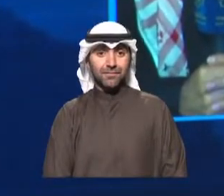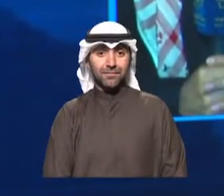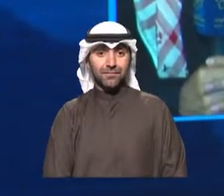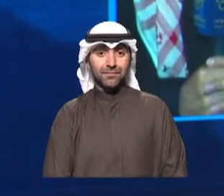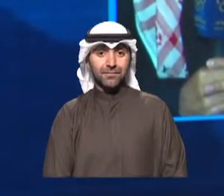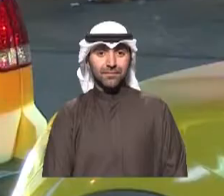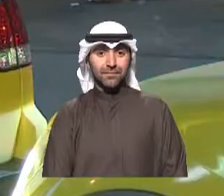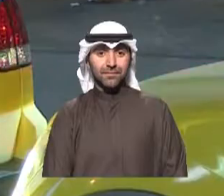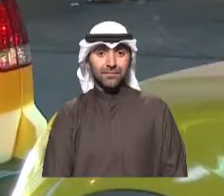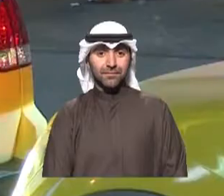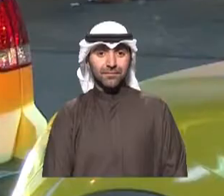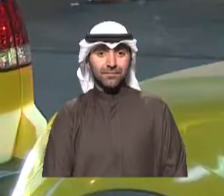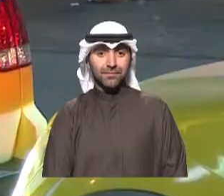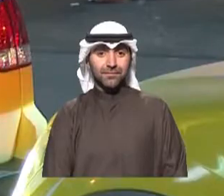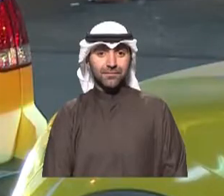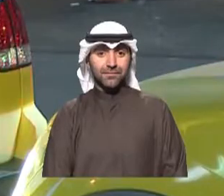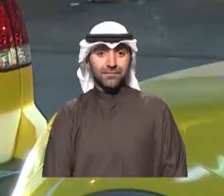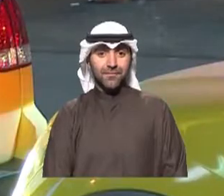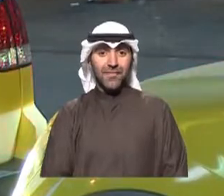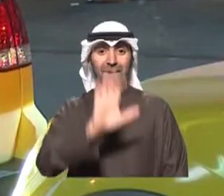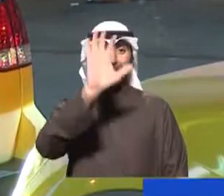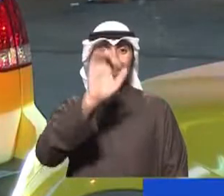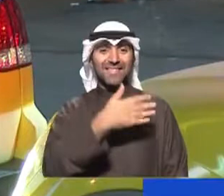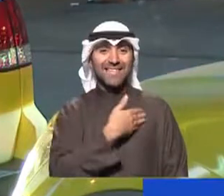مساء الخير زميلتي إيمان.